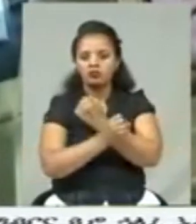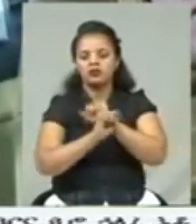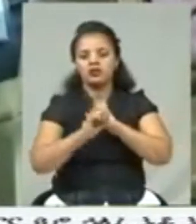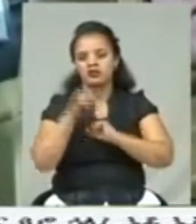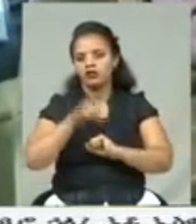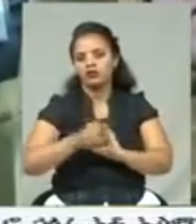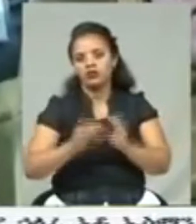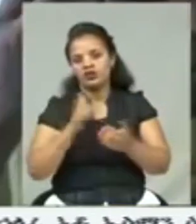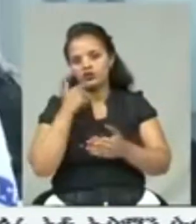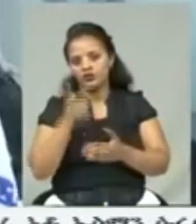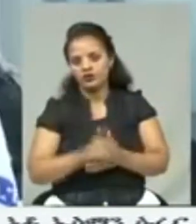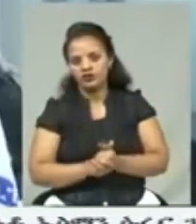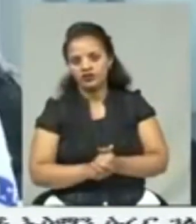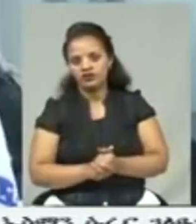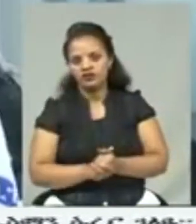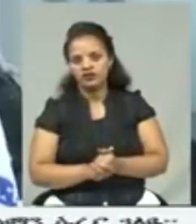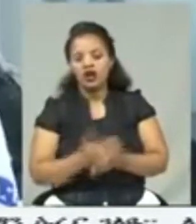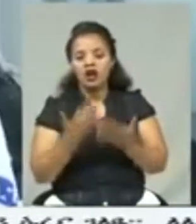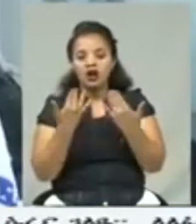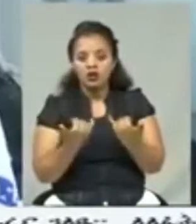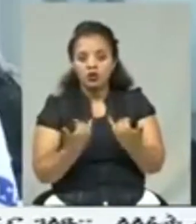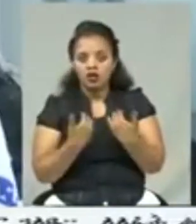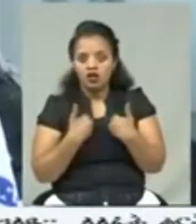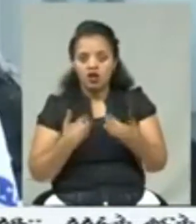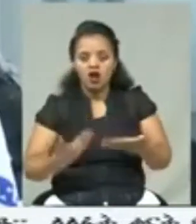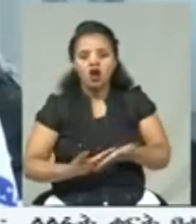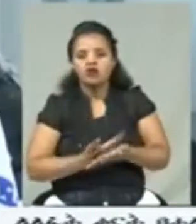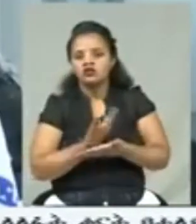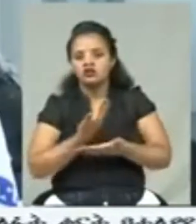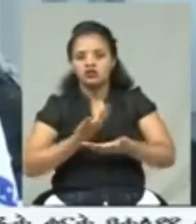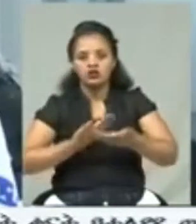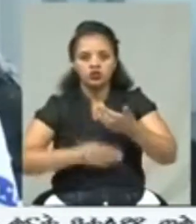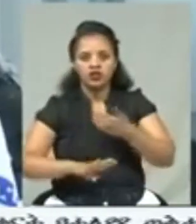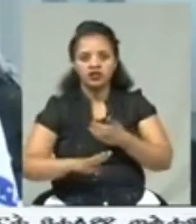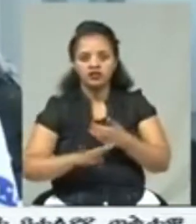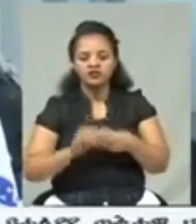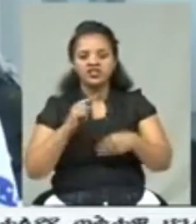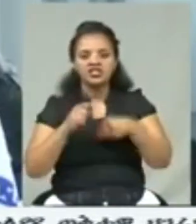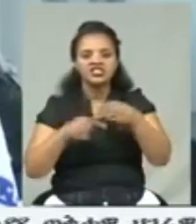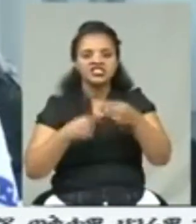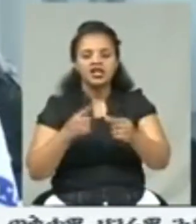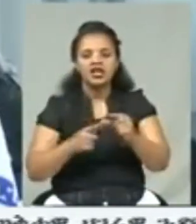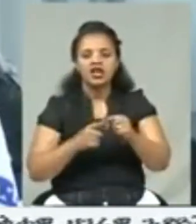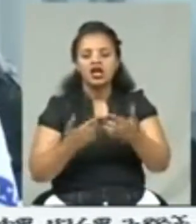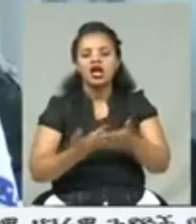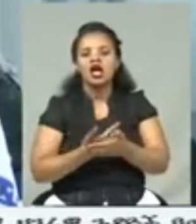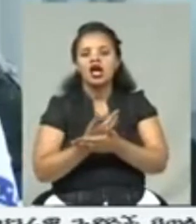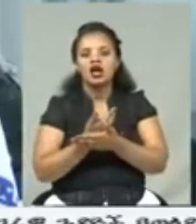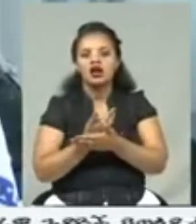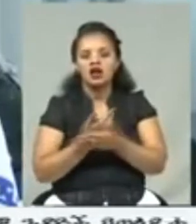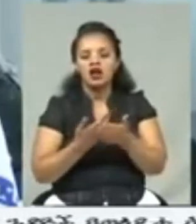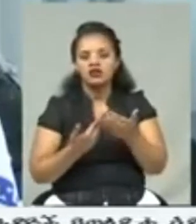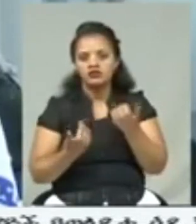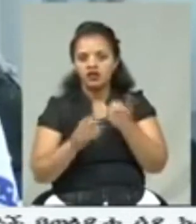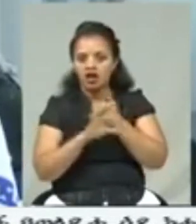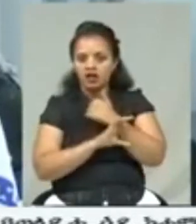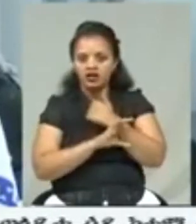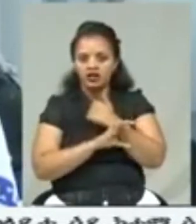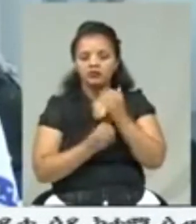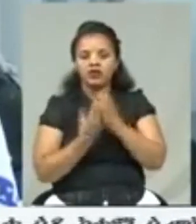ተገቢ ይሆናል ነው ያሉት። አሁን ያለው አዲስ ትውልድ እንደ ስነ ቃል ያሉ ሀገር በቀል እውቀቶችን ከመያዝ